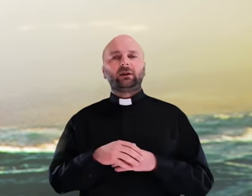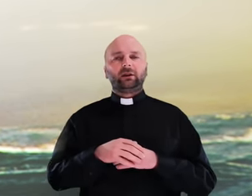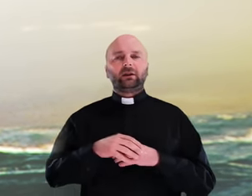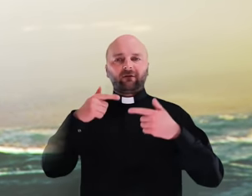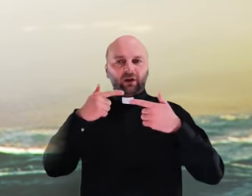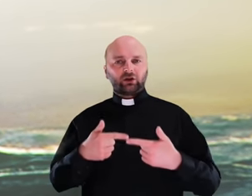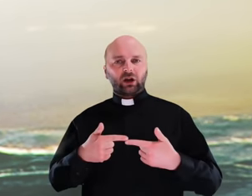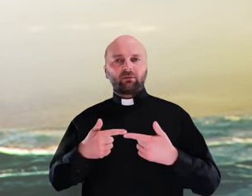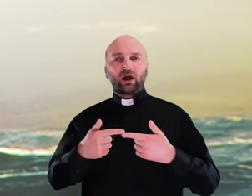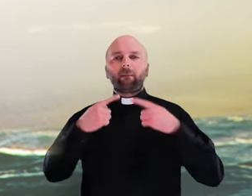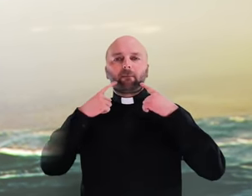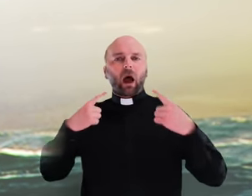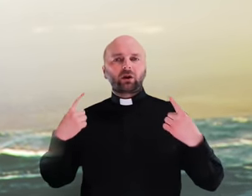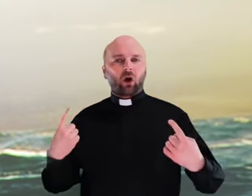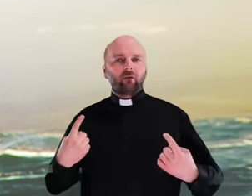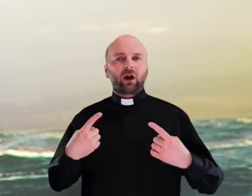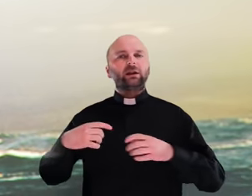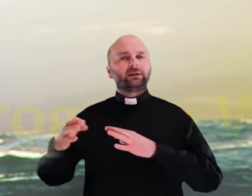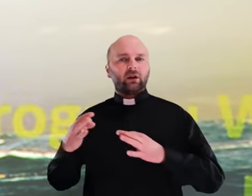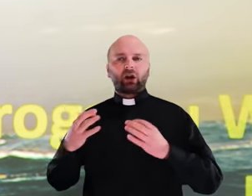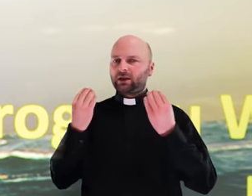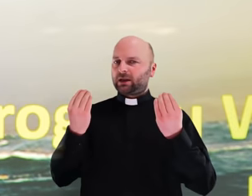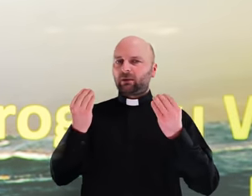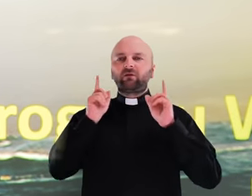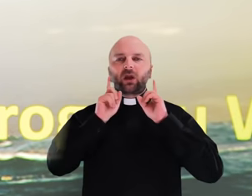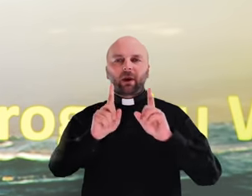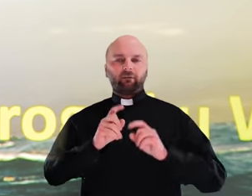której ukrywa się niesamowita prawda.